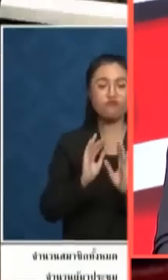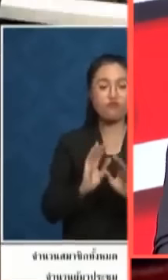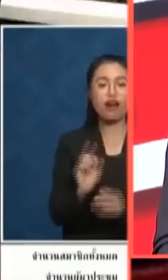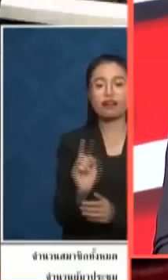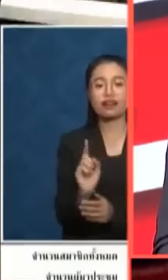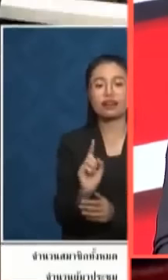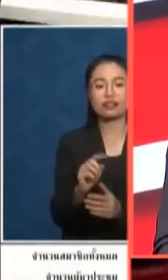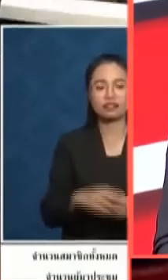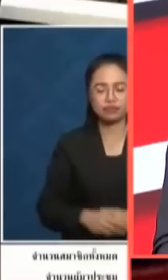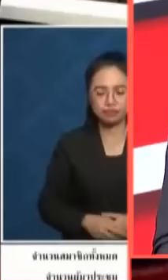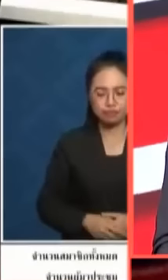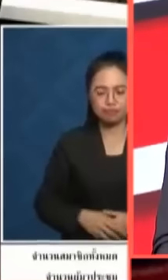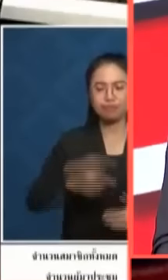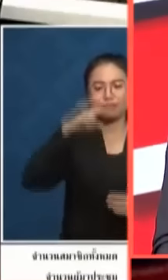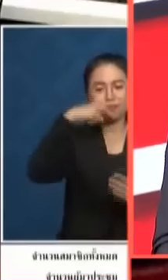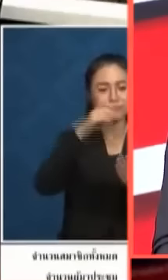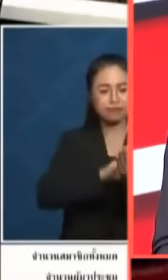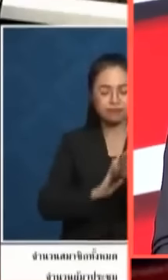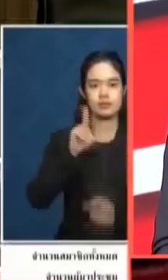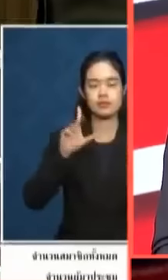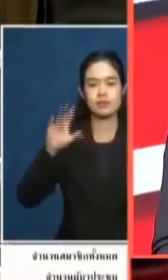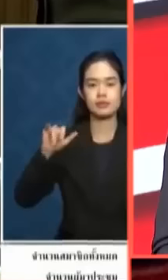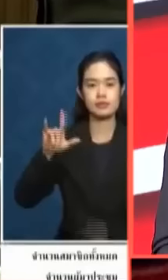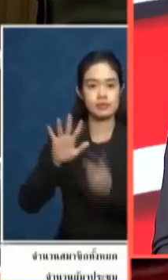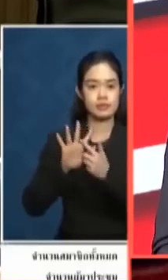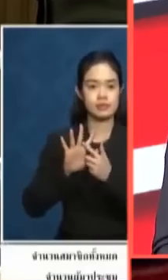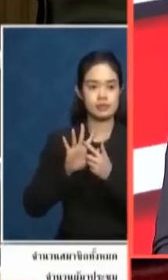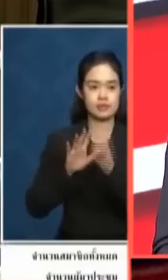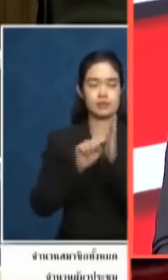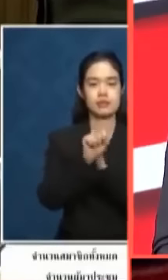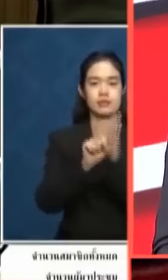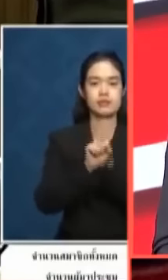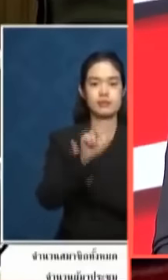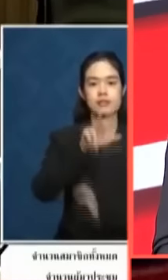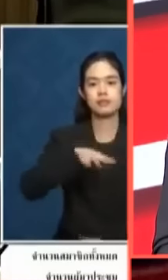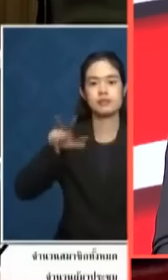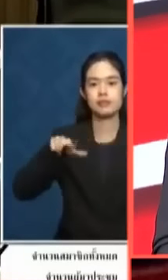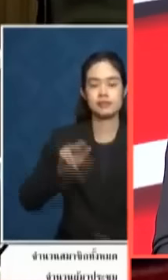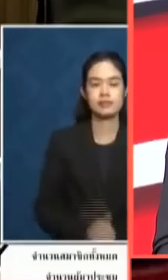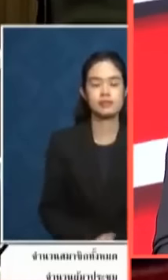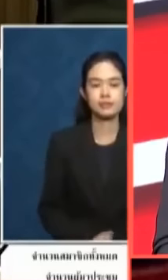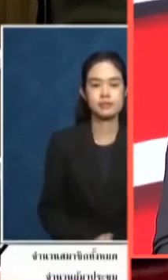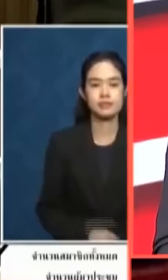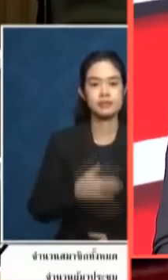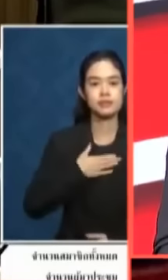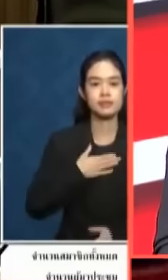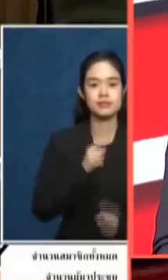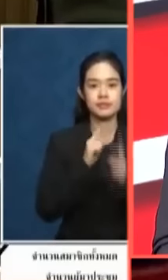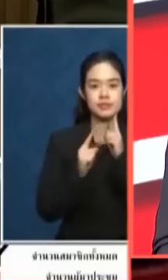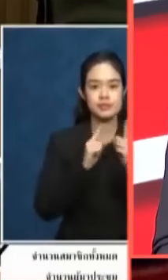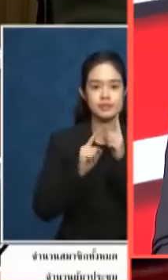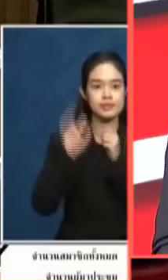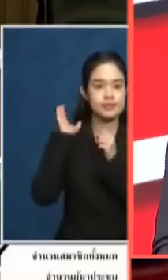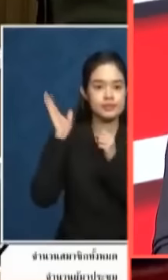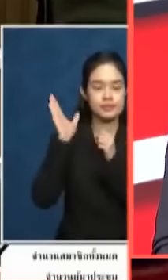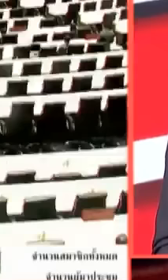าถามอะไรไปก็เหมือนถามกับลมค่ะไม่มีใครไปตอบนะคะล่าสุดเรื่องนี้เองไปดูทางเลขาธิการพรรคเพื่อไทยกันก่อน